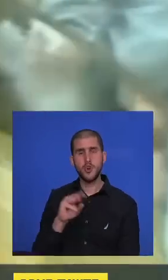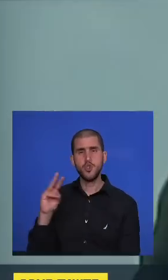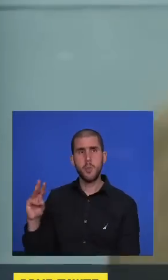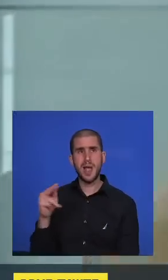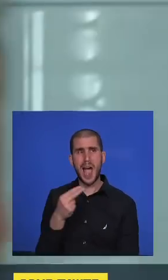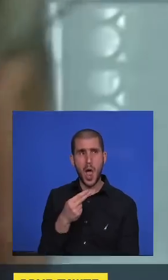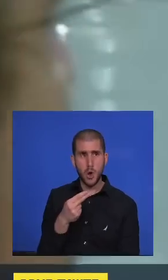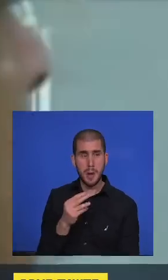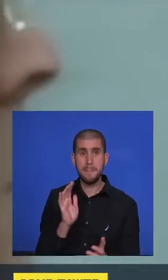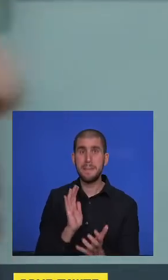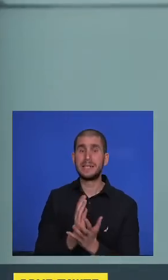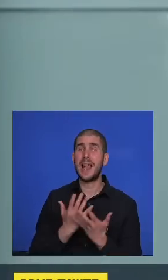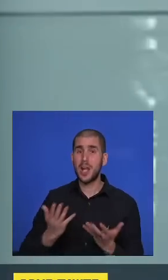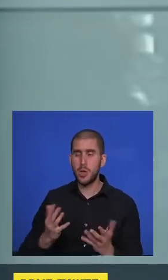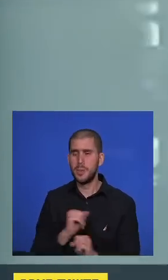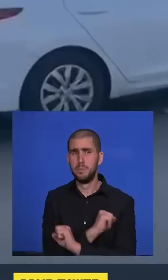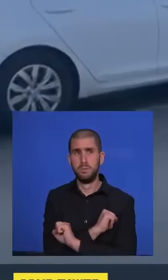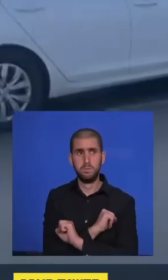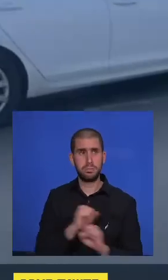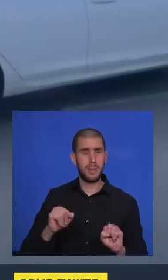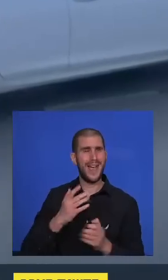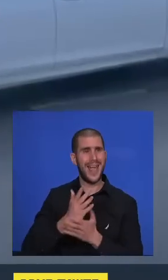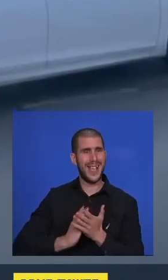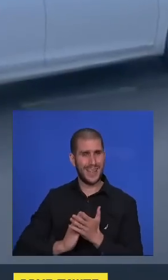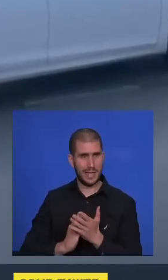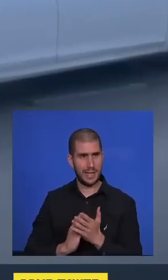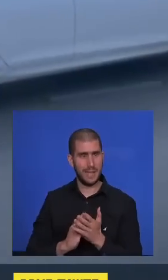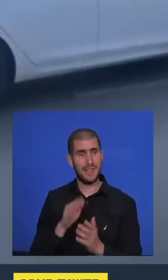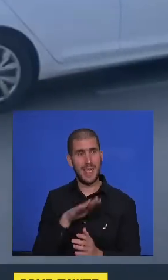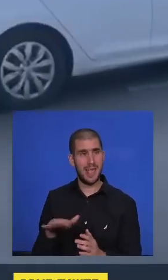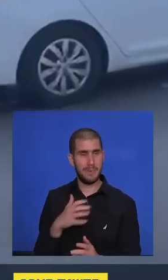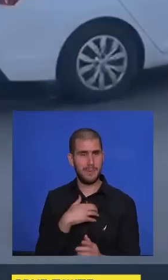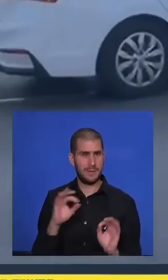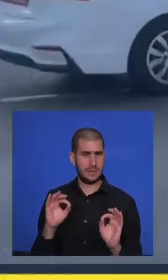במזל גדול המטען התפוצץ באופן חלקי, והילדים לא נפגעו.